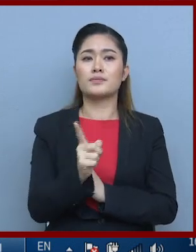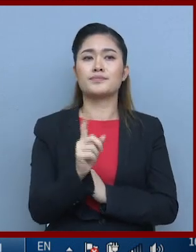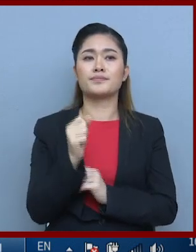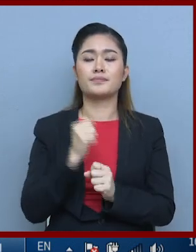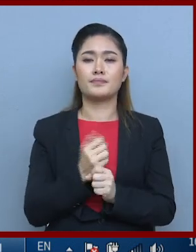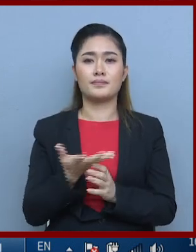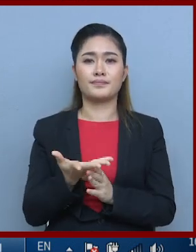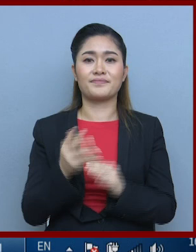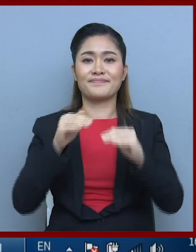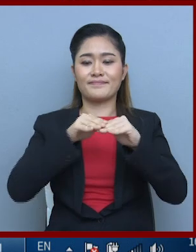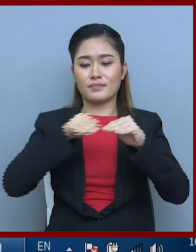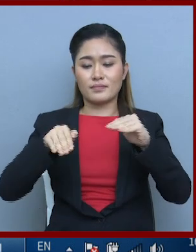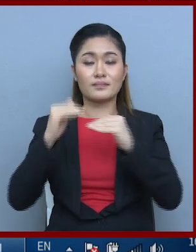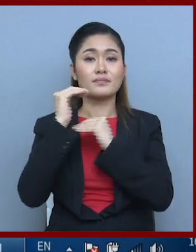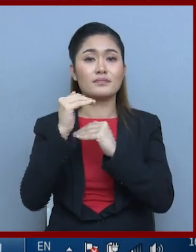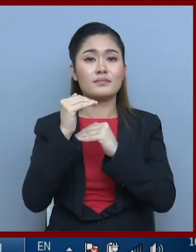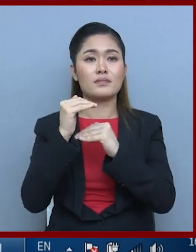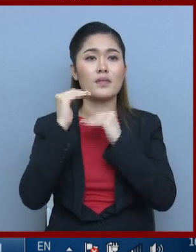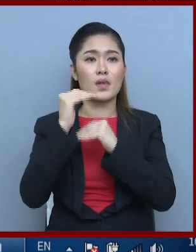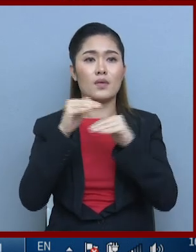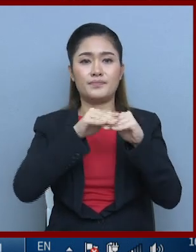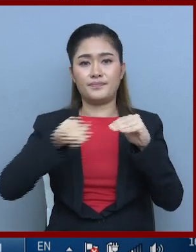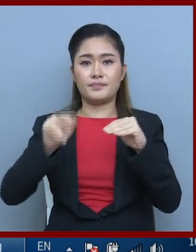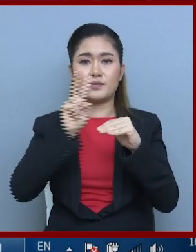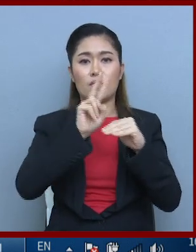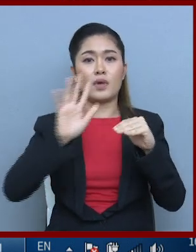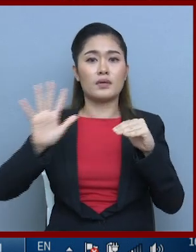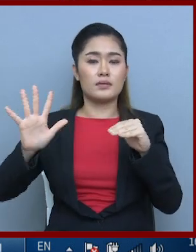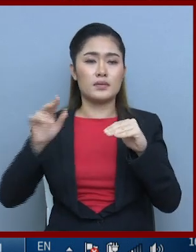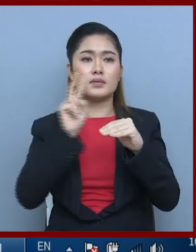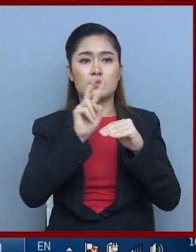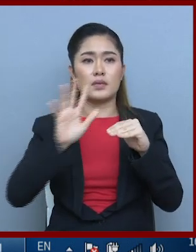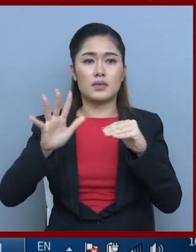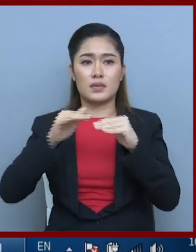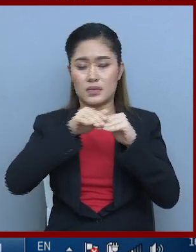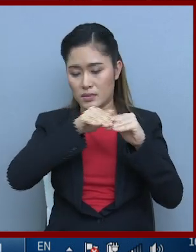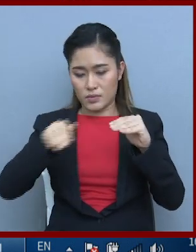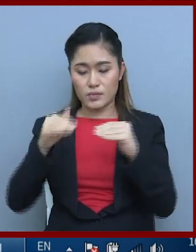คือเช็คค่าไม่ให้เกิน2อะไรนักศึกษา255